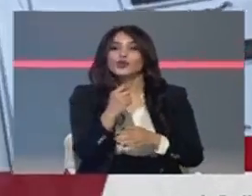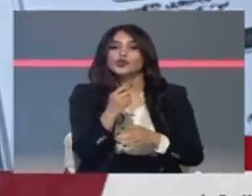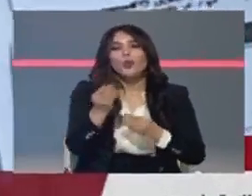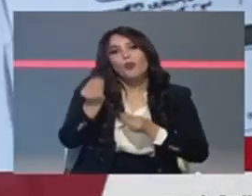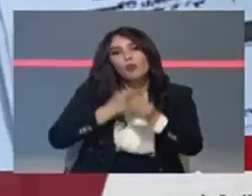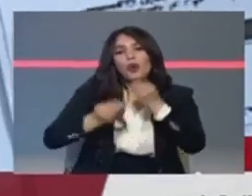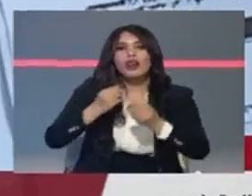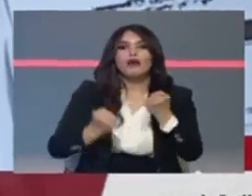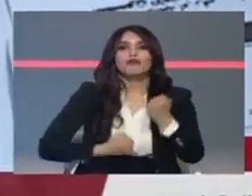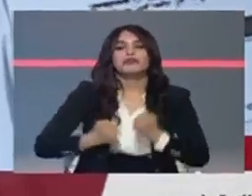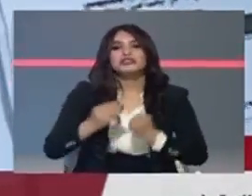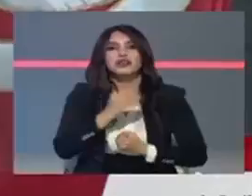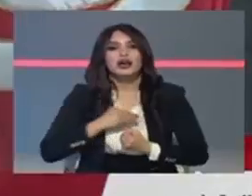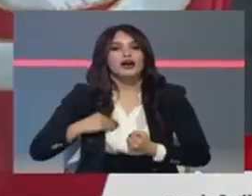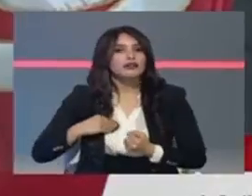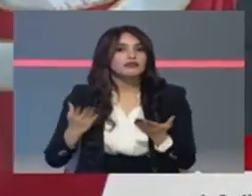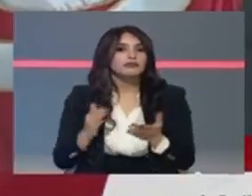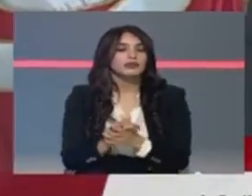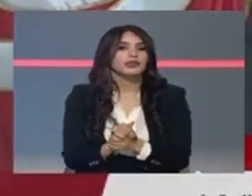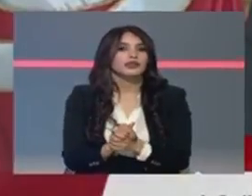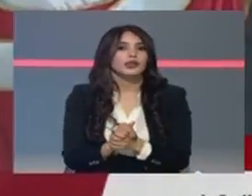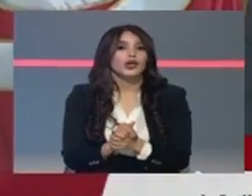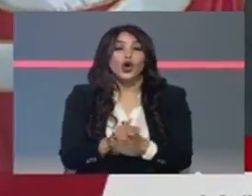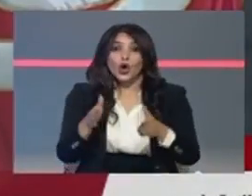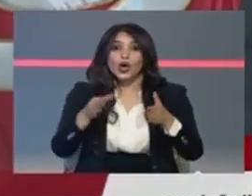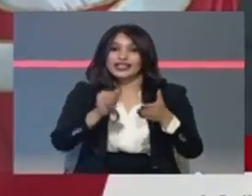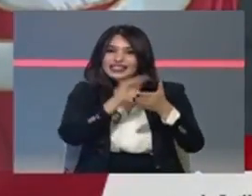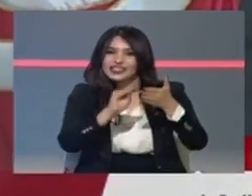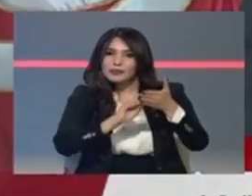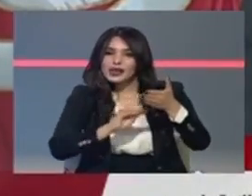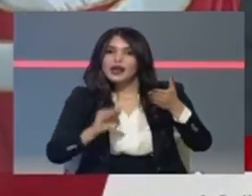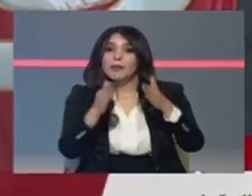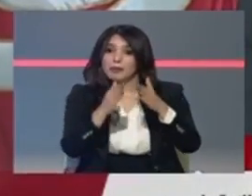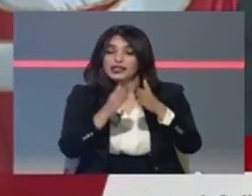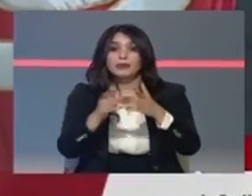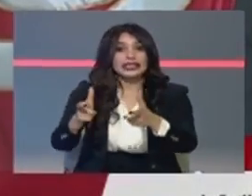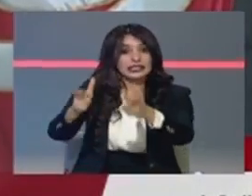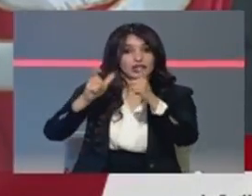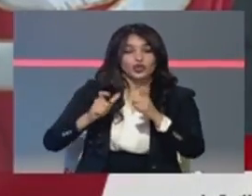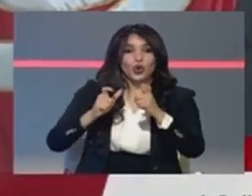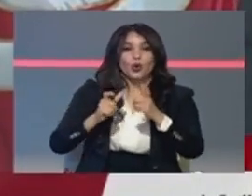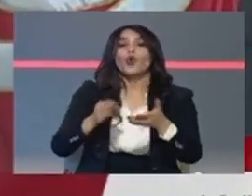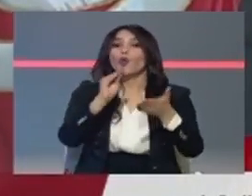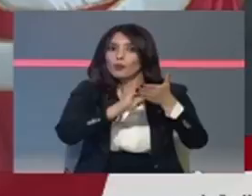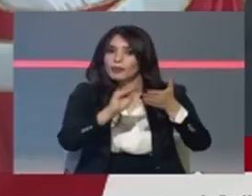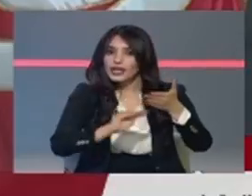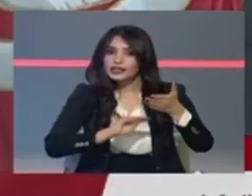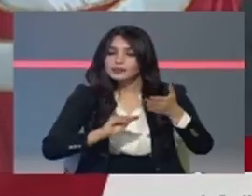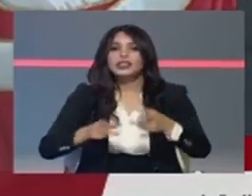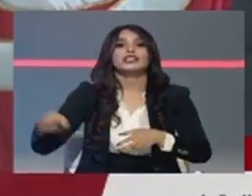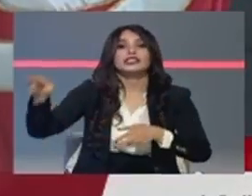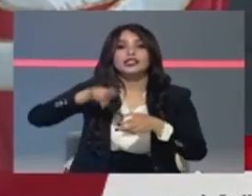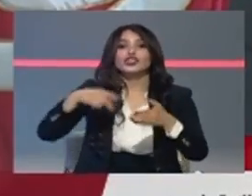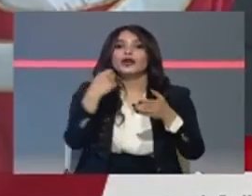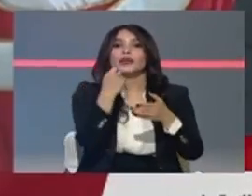صحية، يحط المطلب التكفل متاعه أو مطلب استرجاع مصاريف